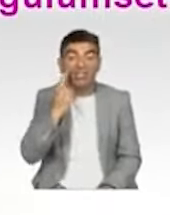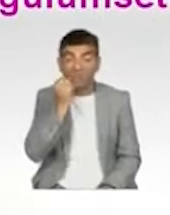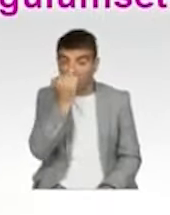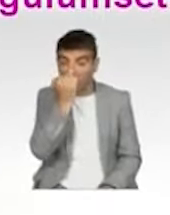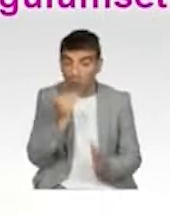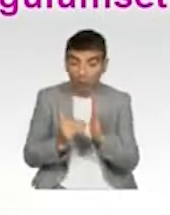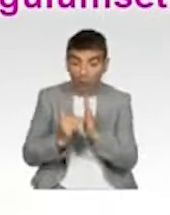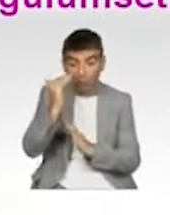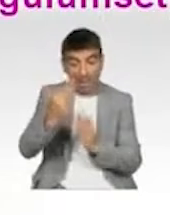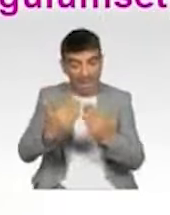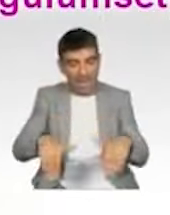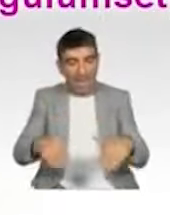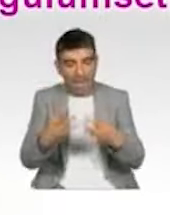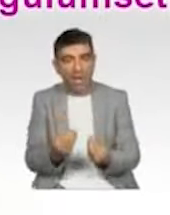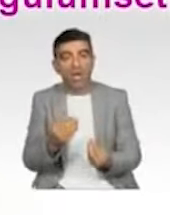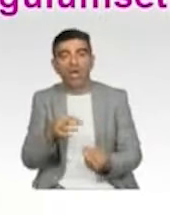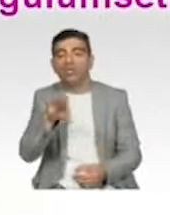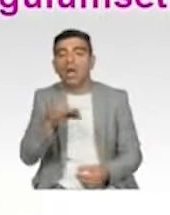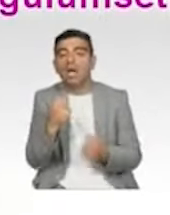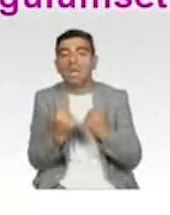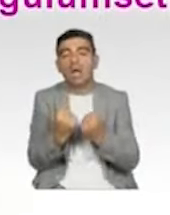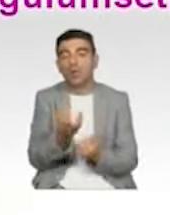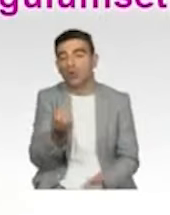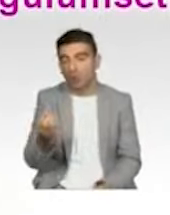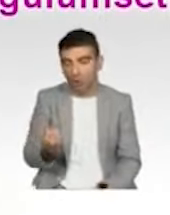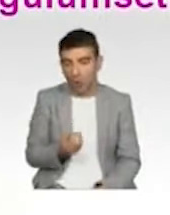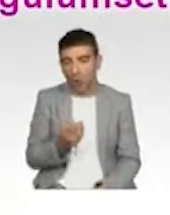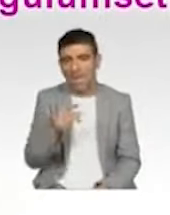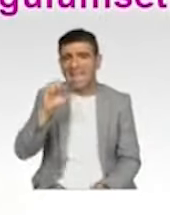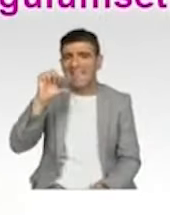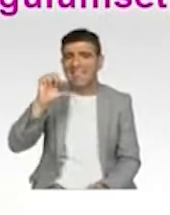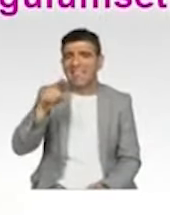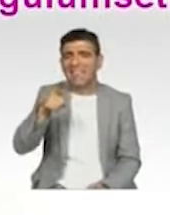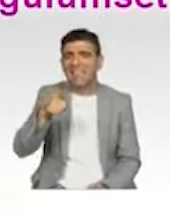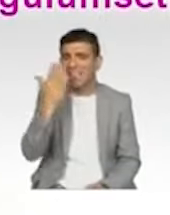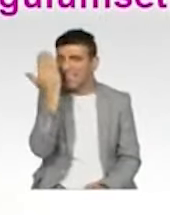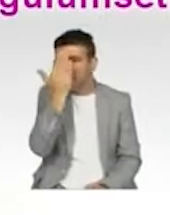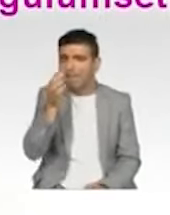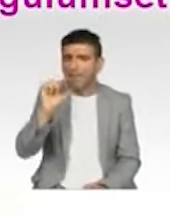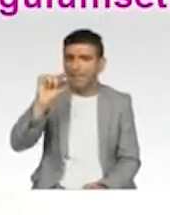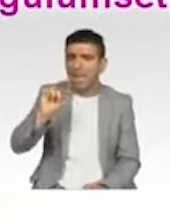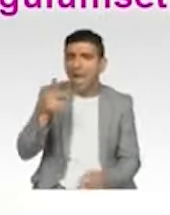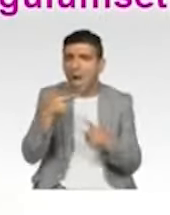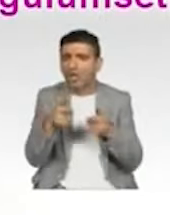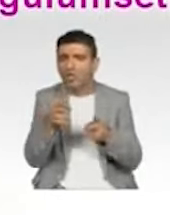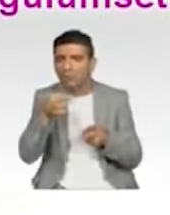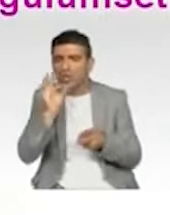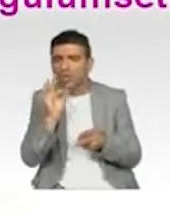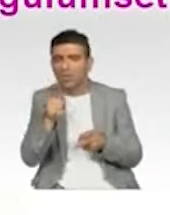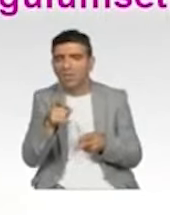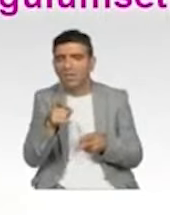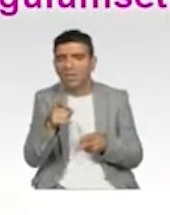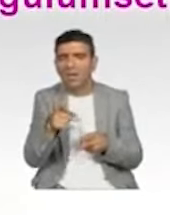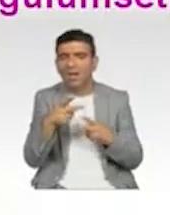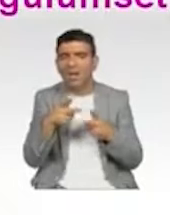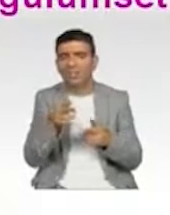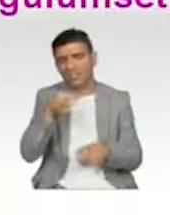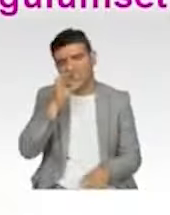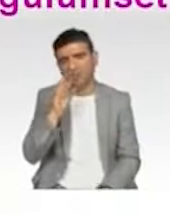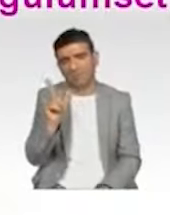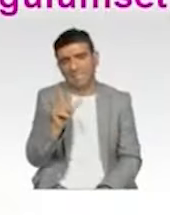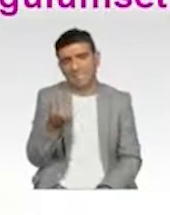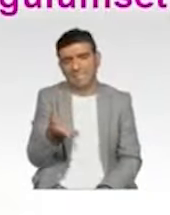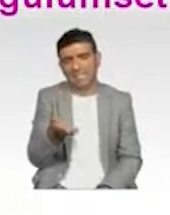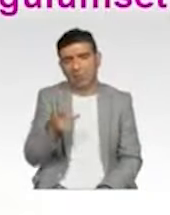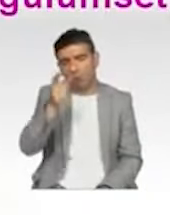yükselmesinin önüne geçiyor. Çay çok sağlıklı. Hocam peki çayın demi ne kadar olması lazım? Mesela çay açık çay mı içeceğiz yoksa açık, böyle? Açık içmeliyiz. Açık.